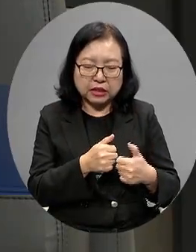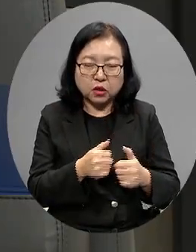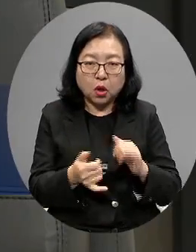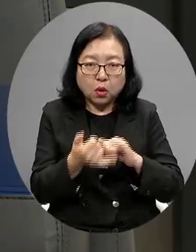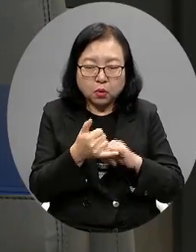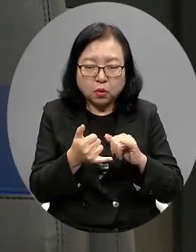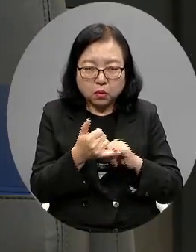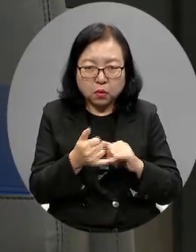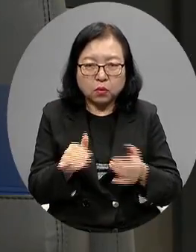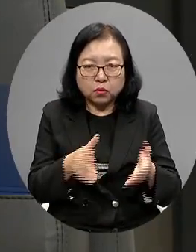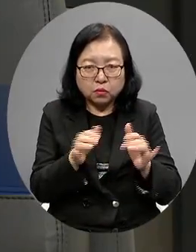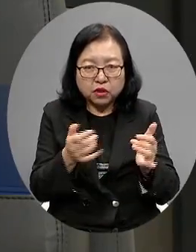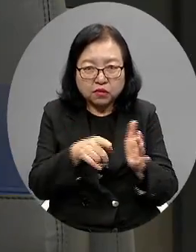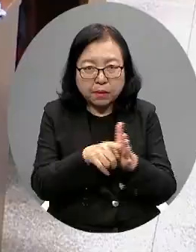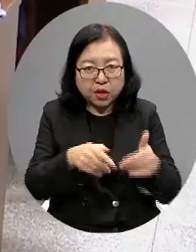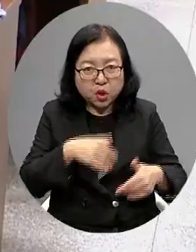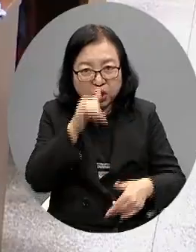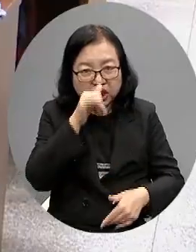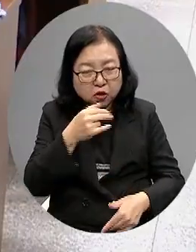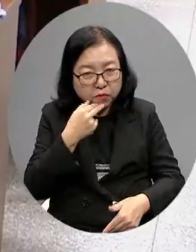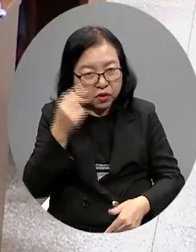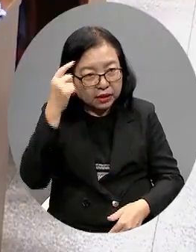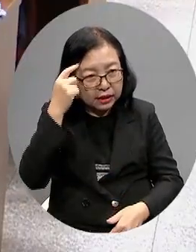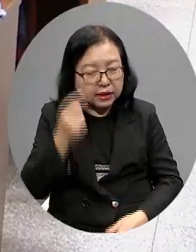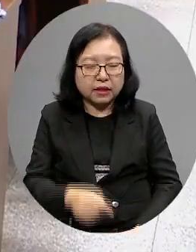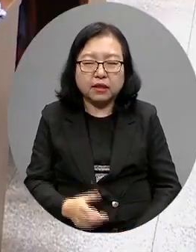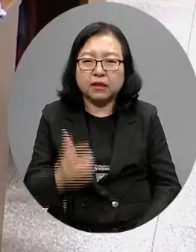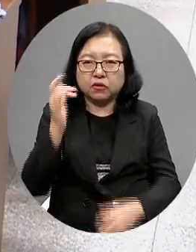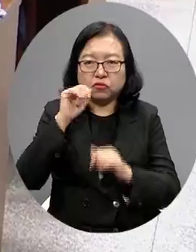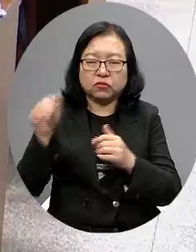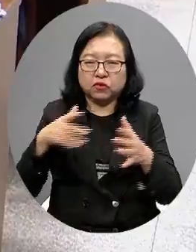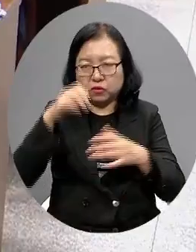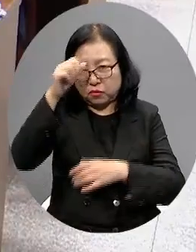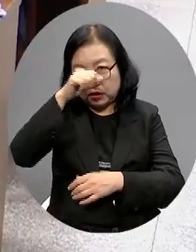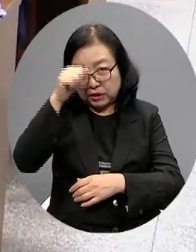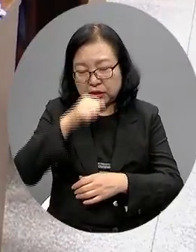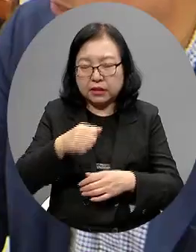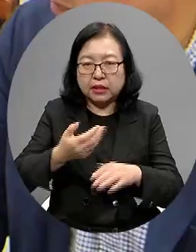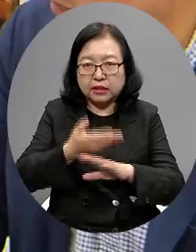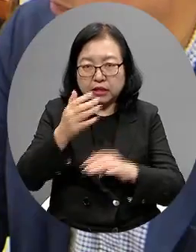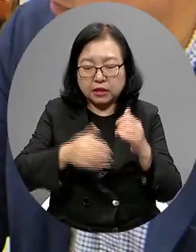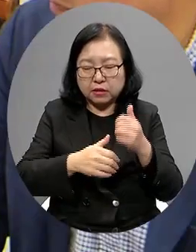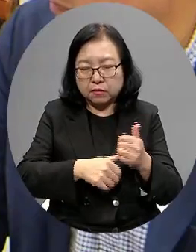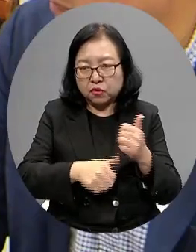어 심하도록 하겠습니다 북도 예는 상